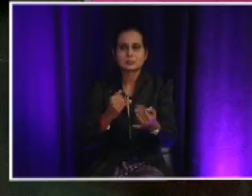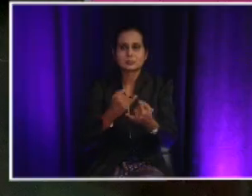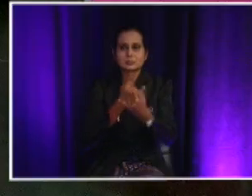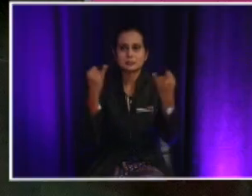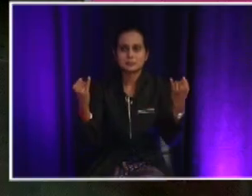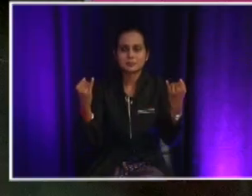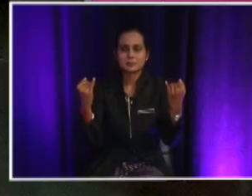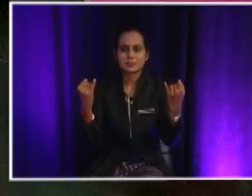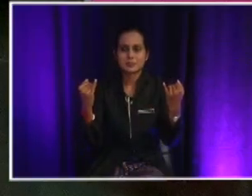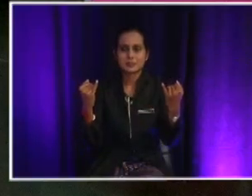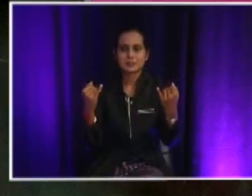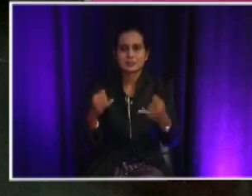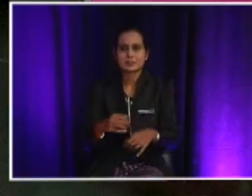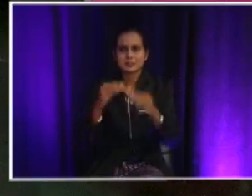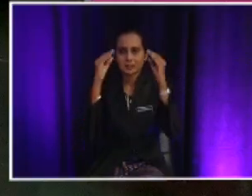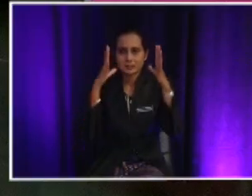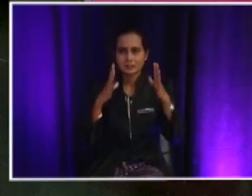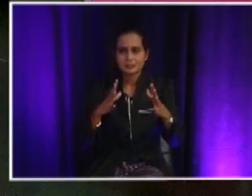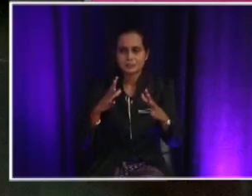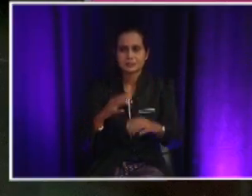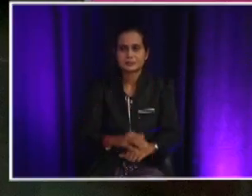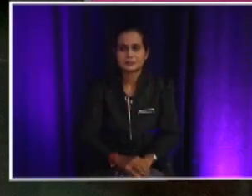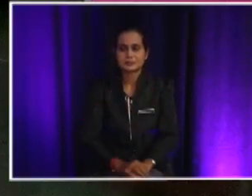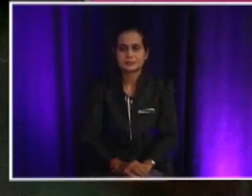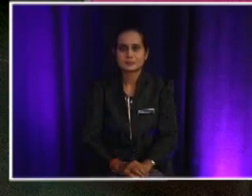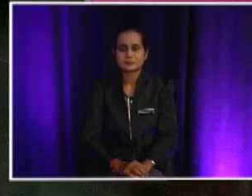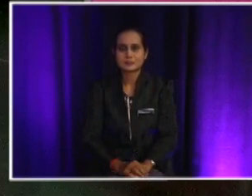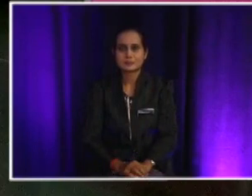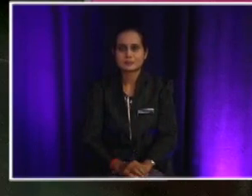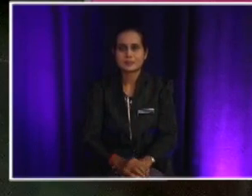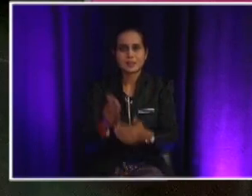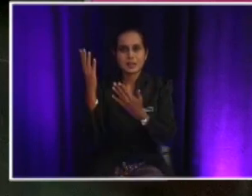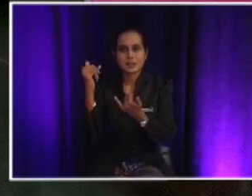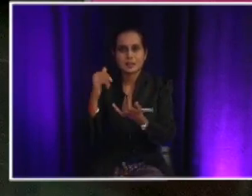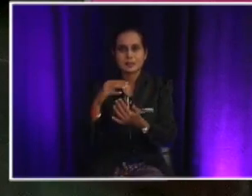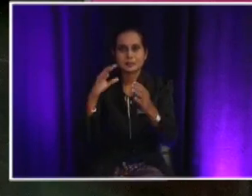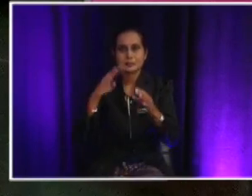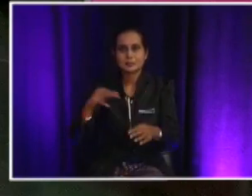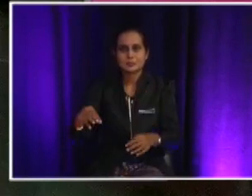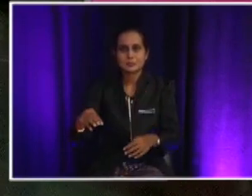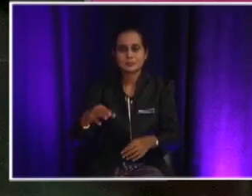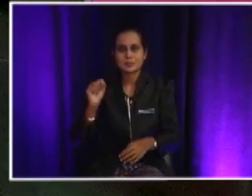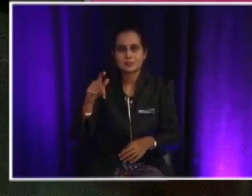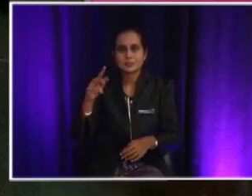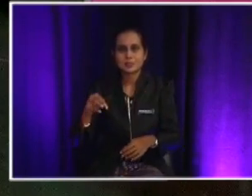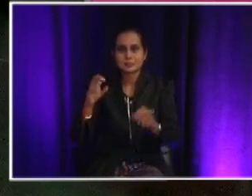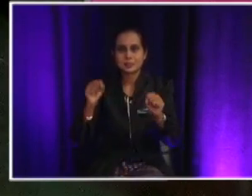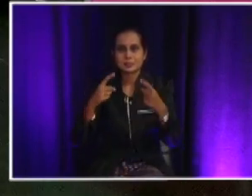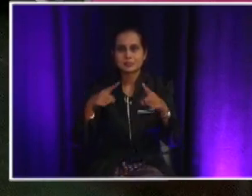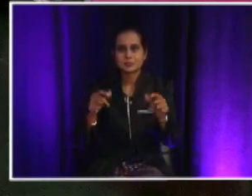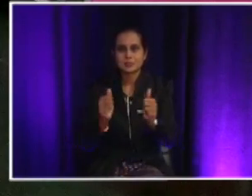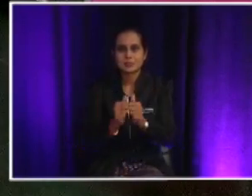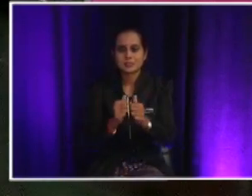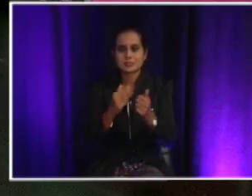yang lanjut daripada Cikgu Zahratul kita. Semoga calon-calon SPM dapat menjawab dengan jayanya. Semoga anda sukses